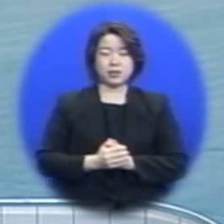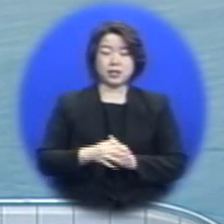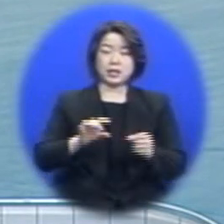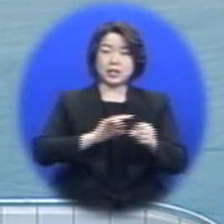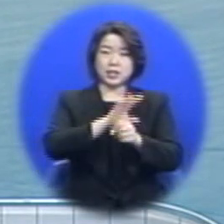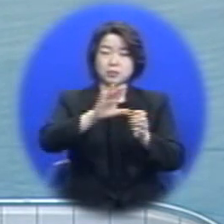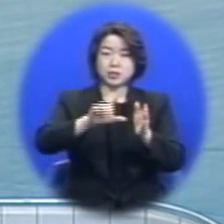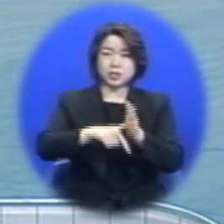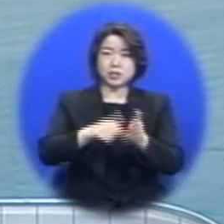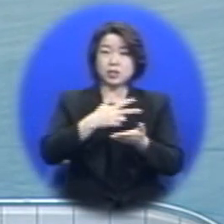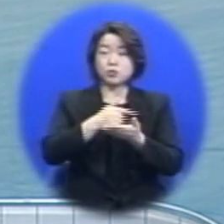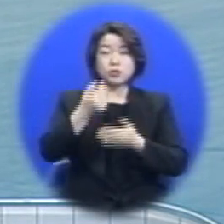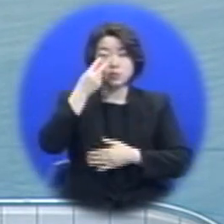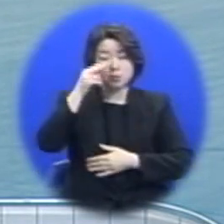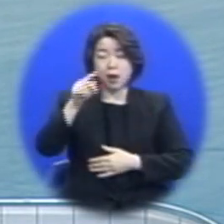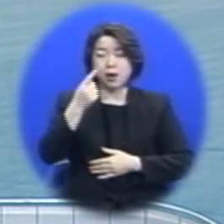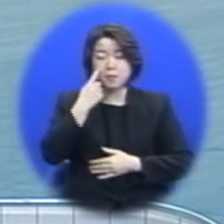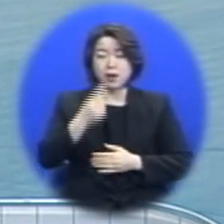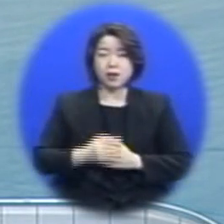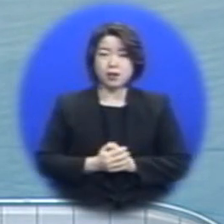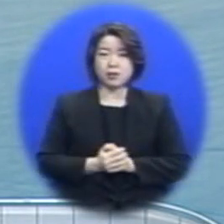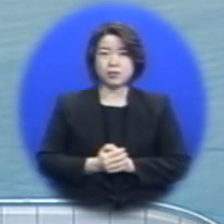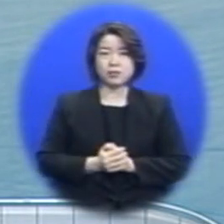24시간 주님을 바라봐.